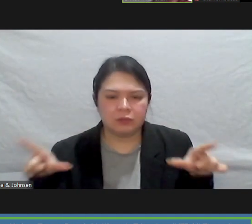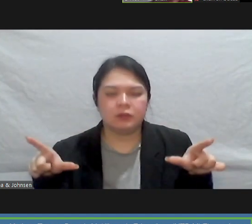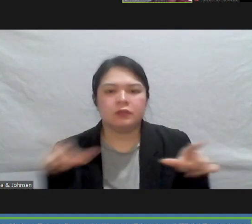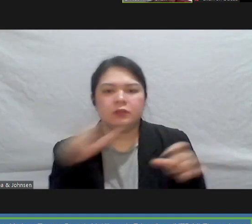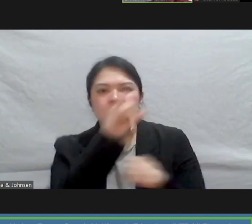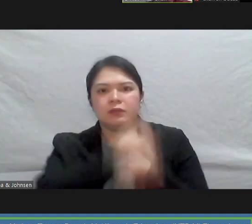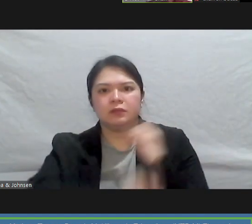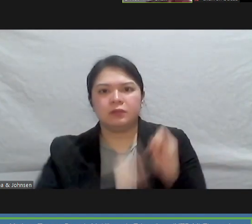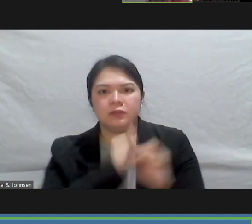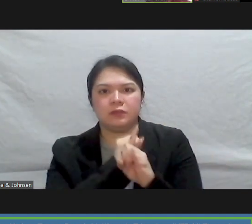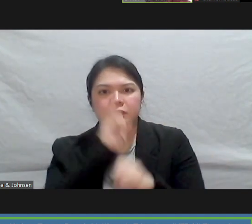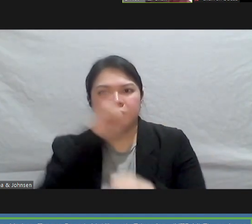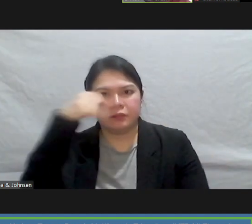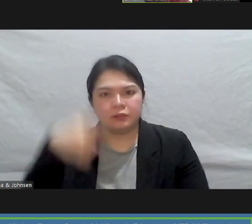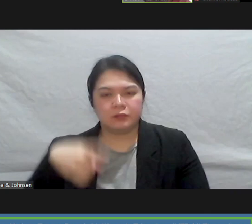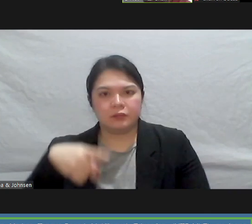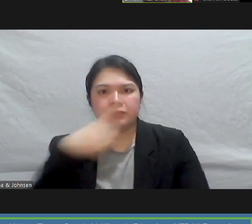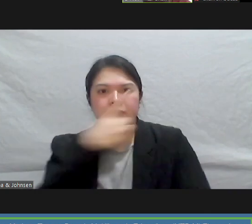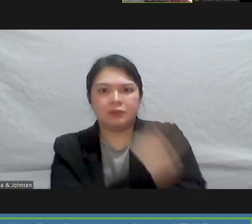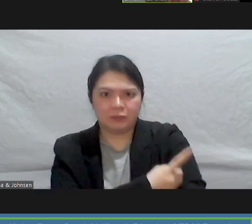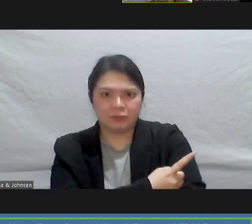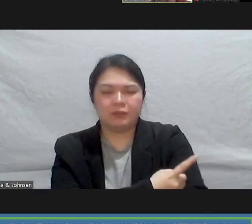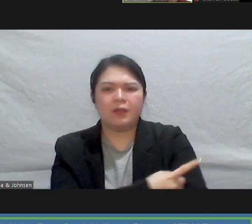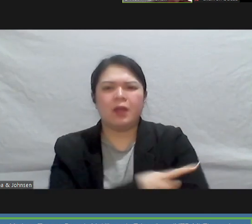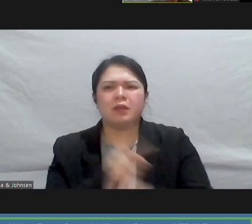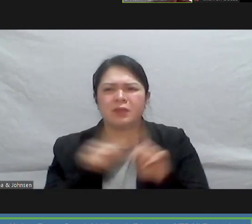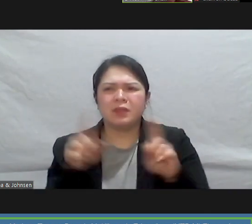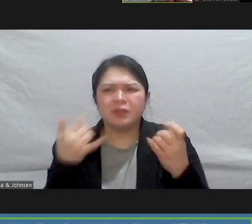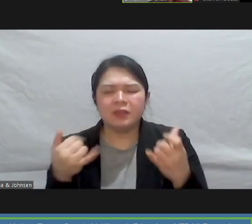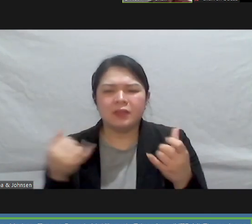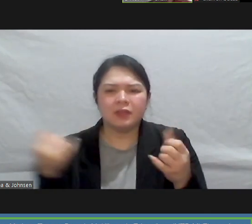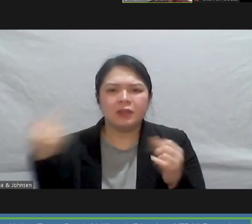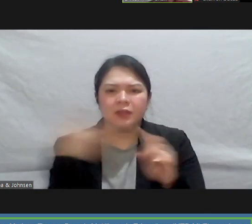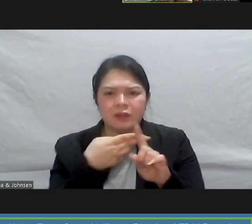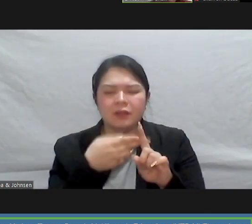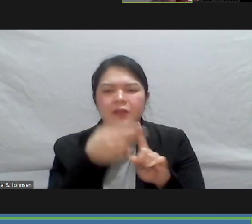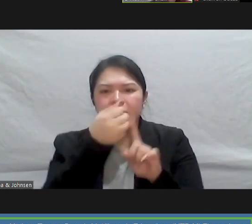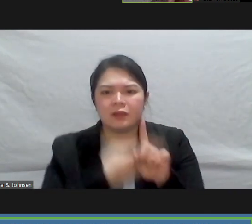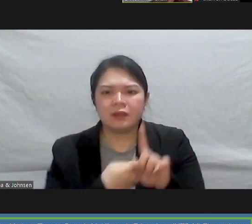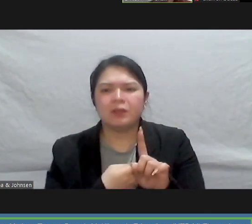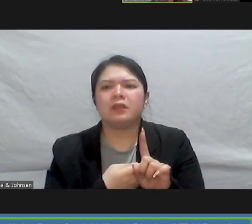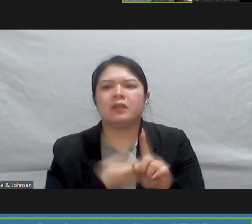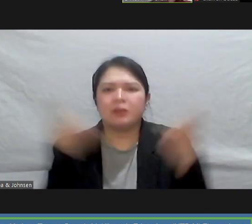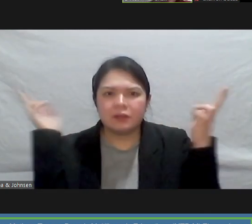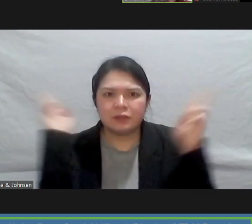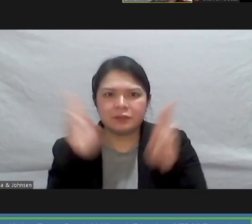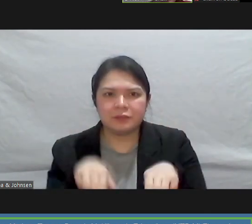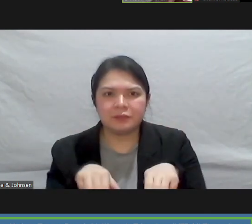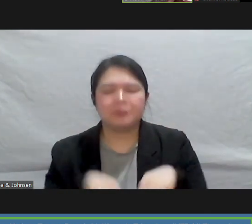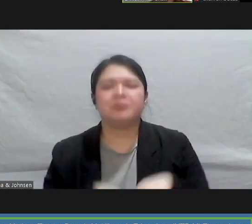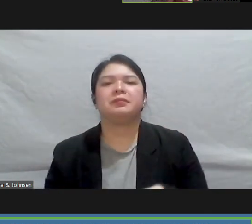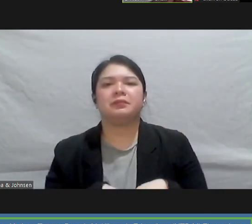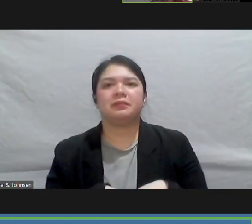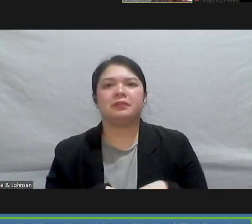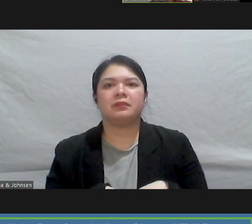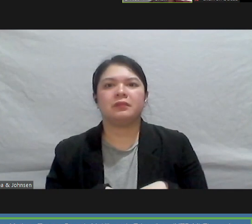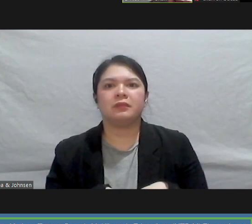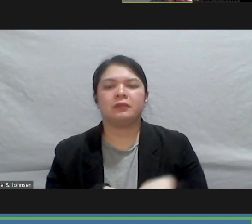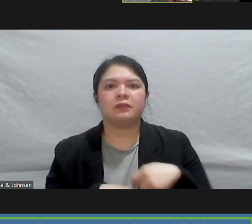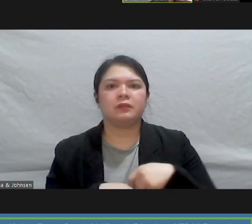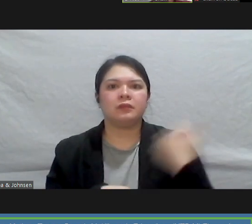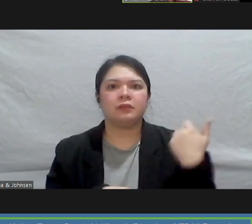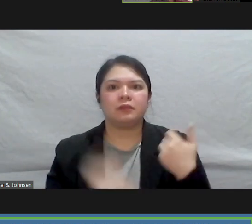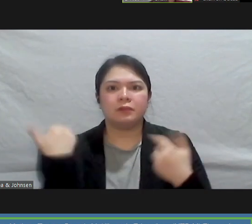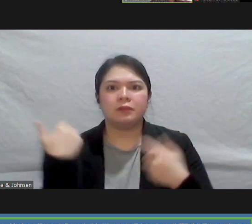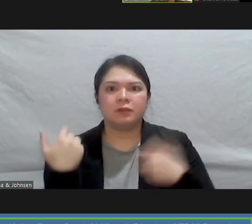International IP Day at Agosto pa talaga nangyari, no? Itinaon pa ang pagtatanggal ng